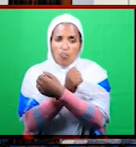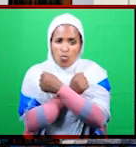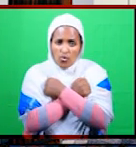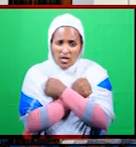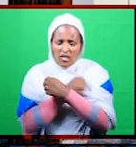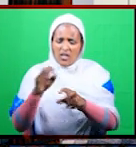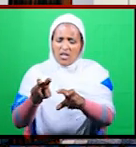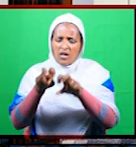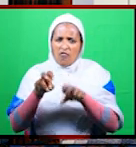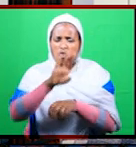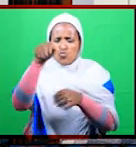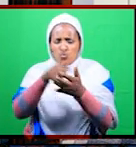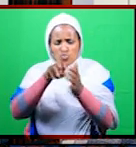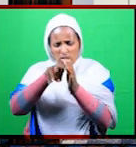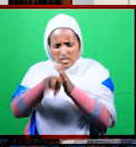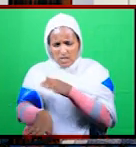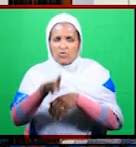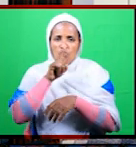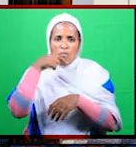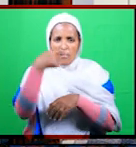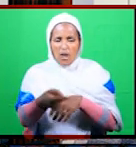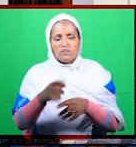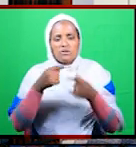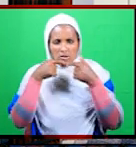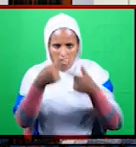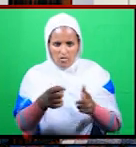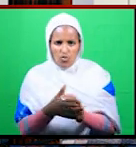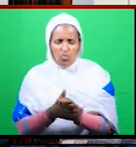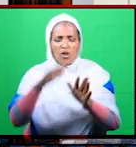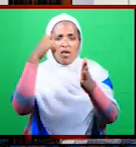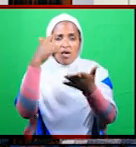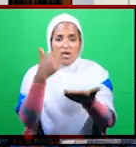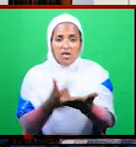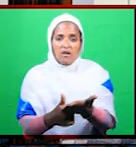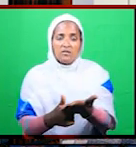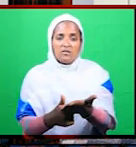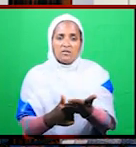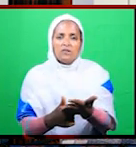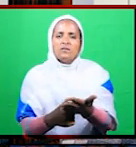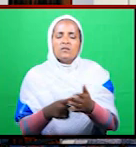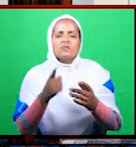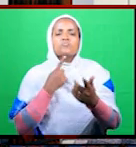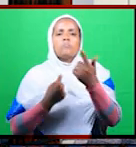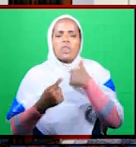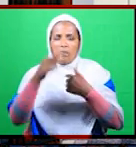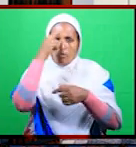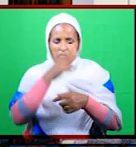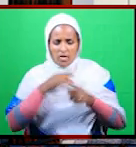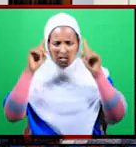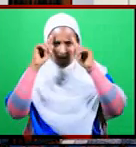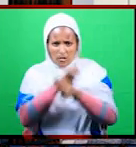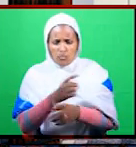ገንዘብን መውደድ የክፋት ሁሉ ስር ነው በማለት ይናገራል። ይህንንም